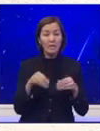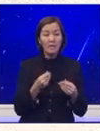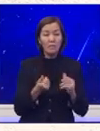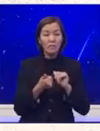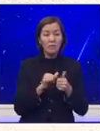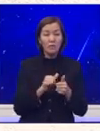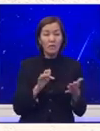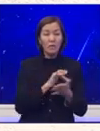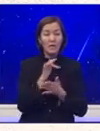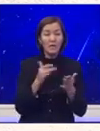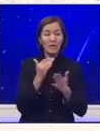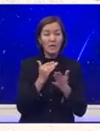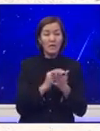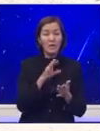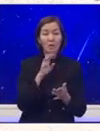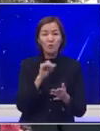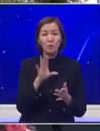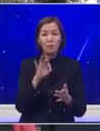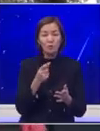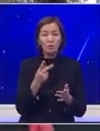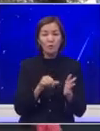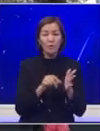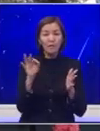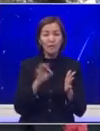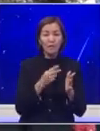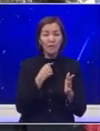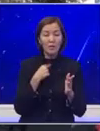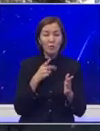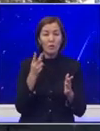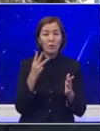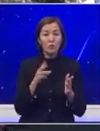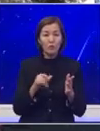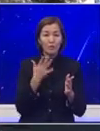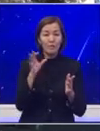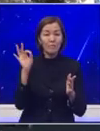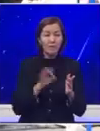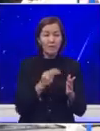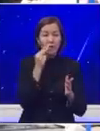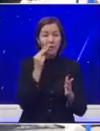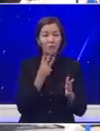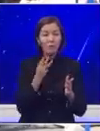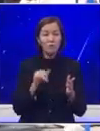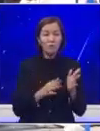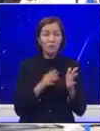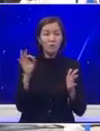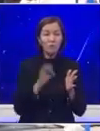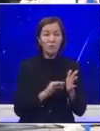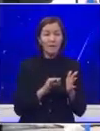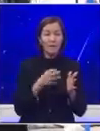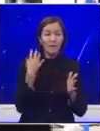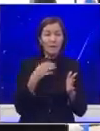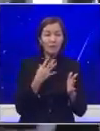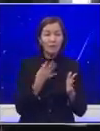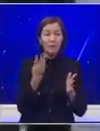өзгерген қалалар қатарында. Түркістанда 0,6%, Талдықорғанда 3,5%, Шымкентте 3,9% және